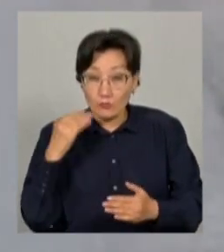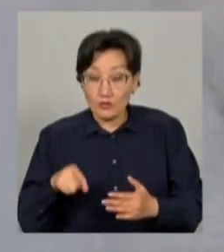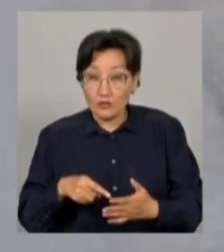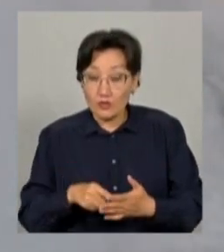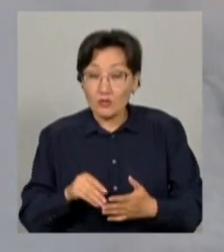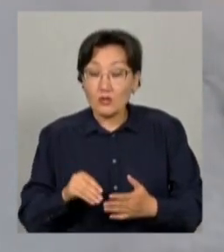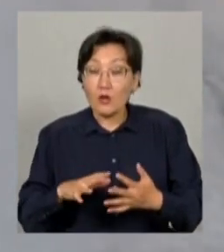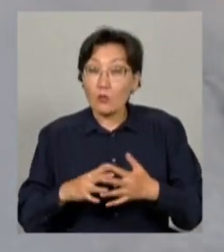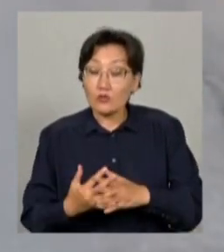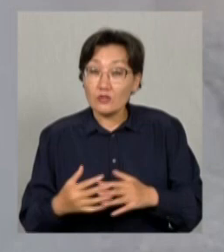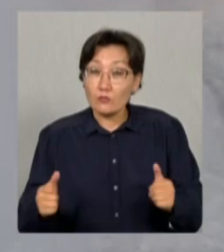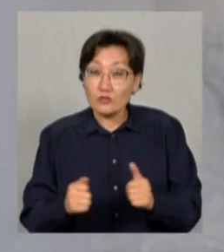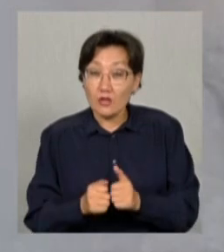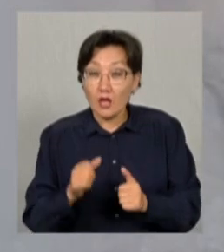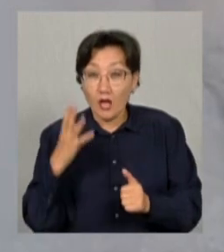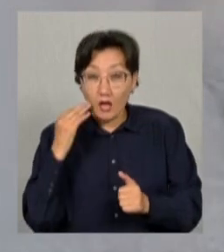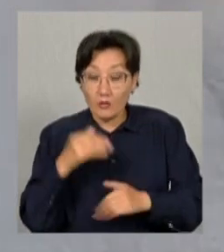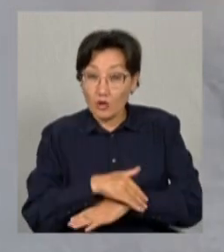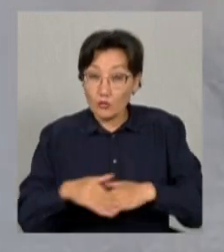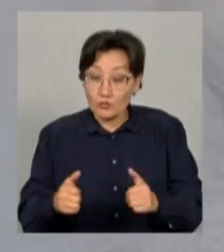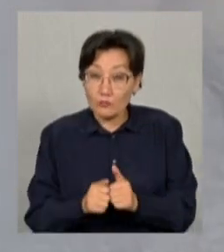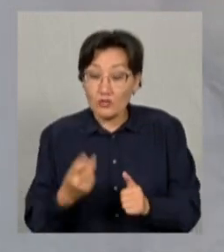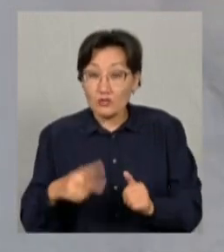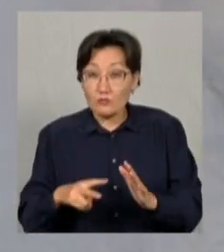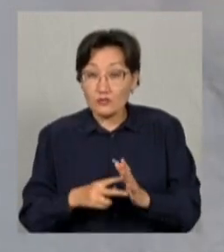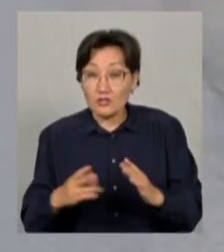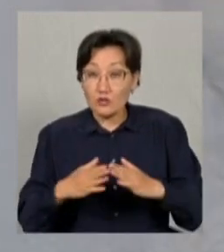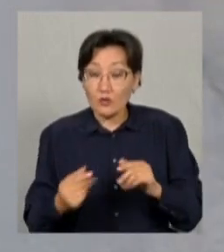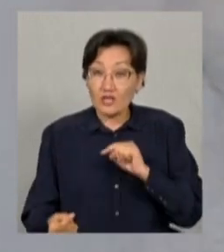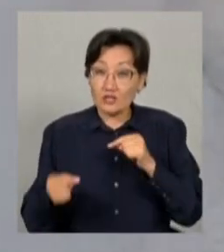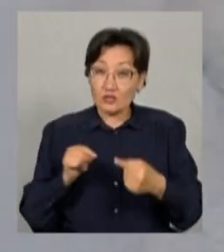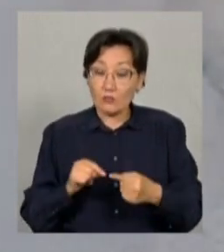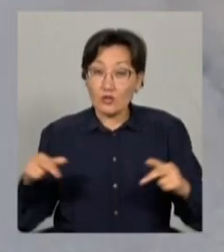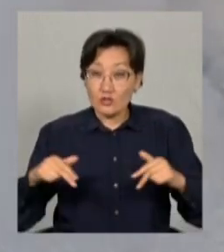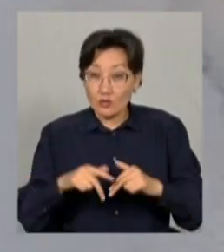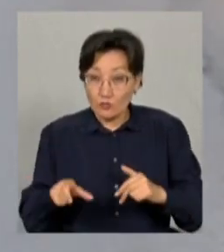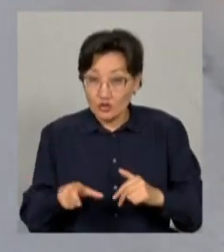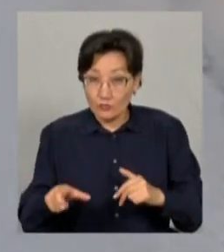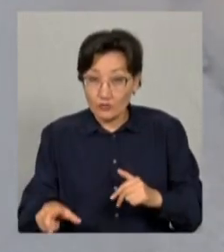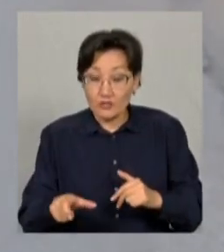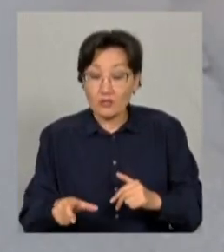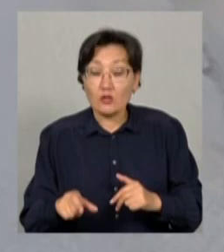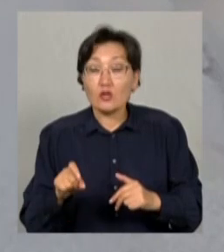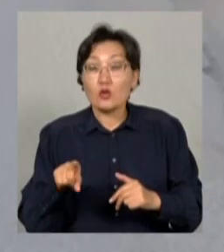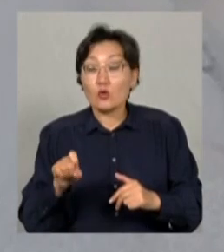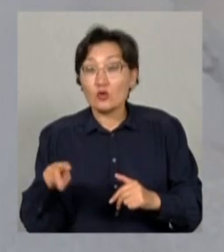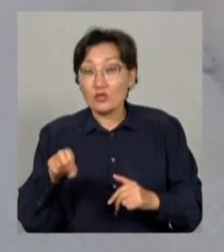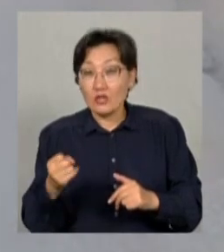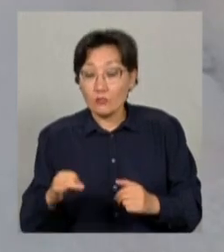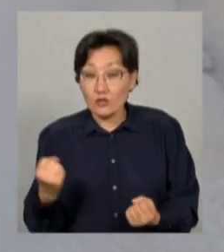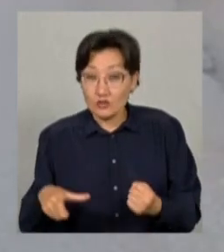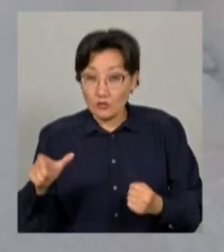жаңа қоныс ауылы Алматы көшесінің бойында 27 үйге қарама-қарсы жаяулар өткелінде Хондай акцент автокөлігінің